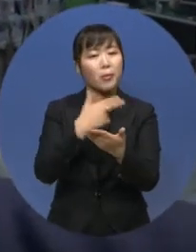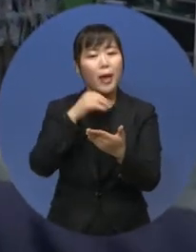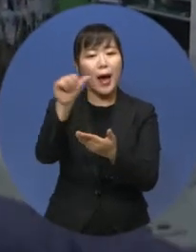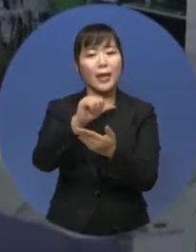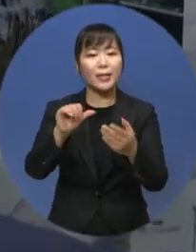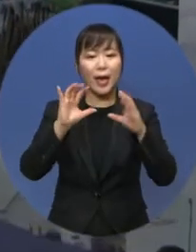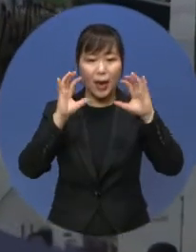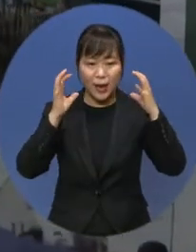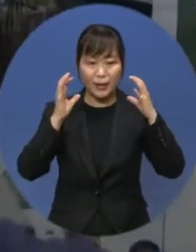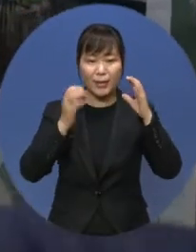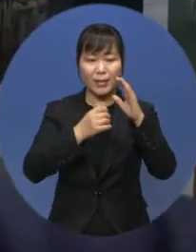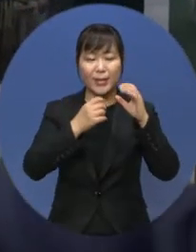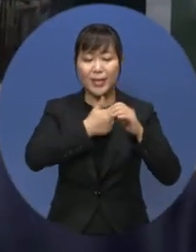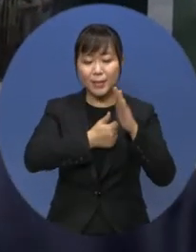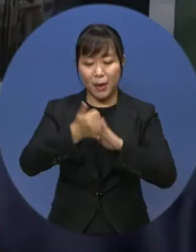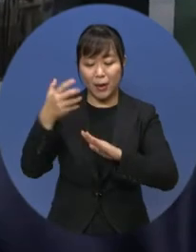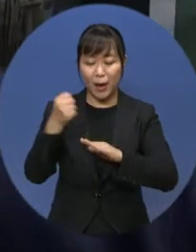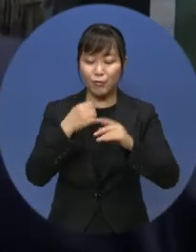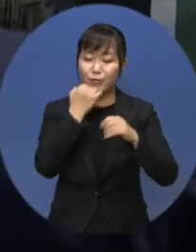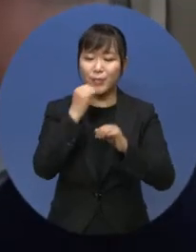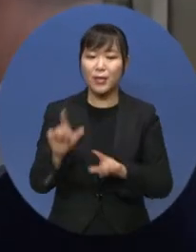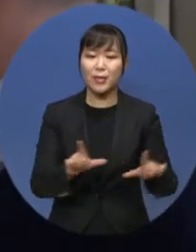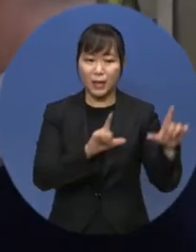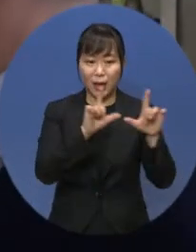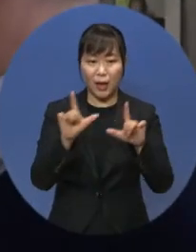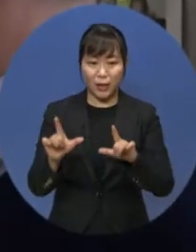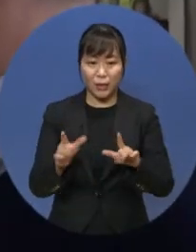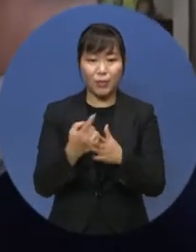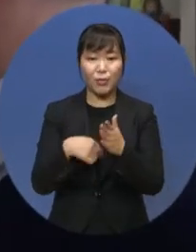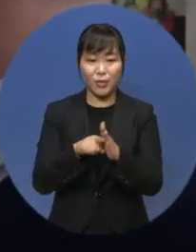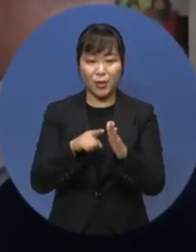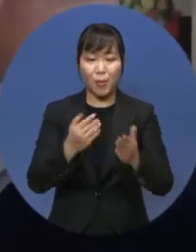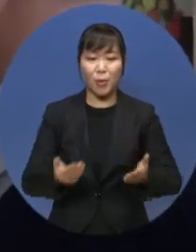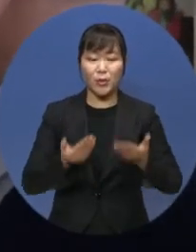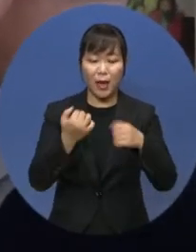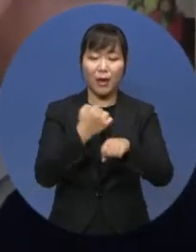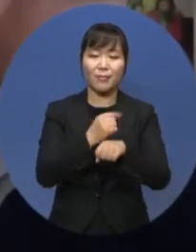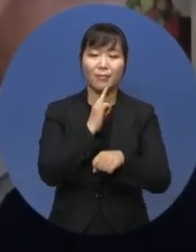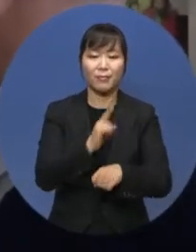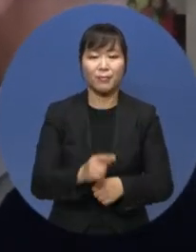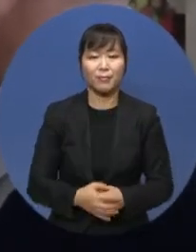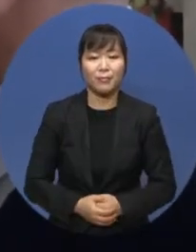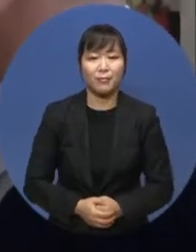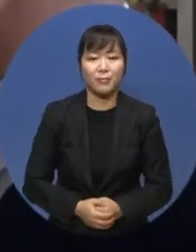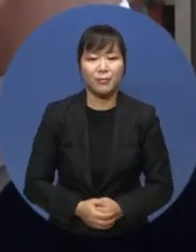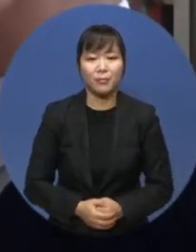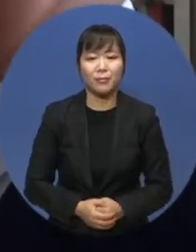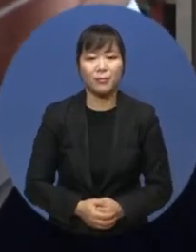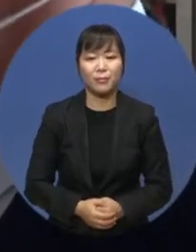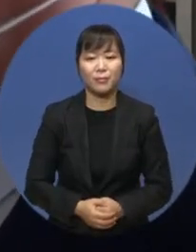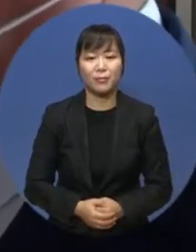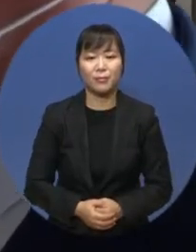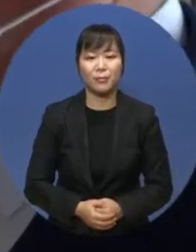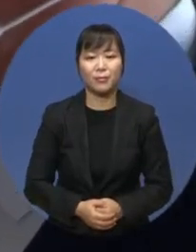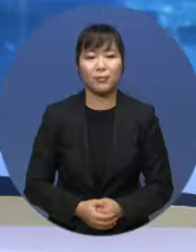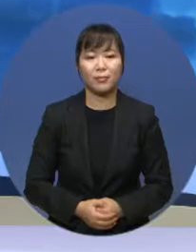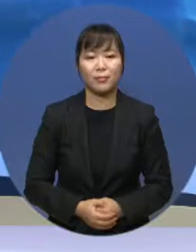갖고 웃으며 살 수 있도록 봉사하겠다고 말했습니다. 복지TV 뉴스 서정경입니다.